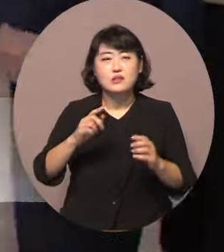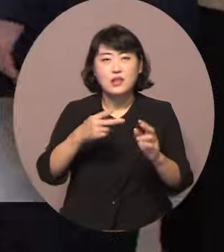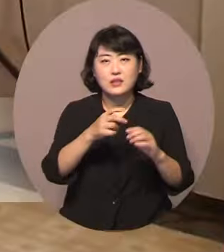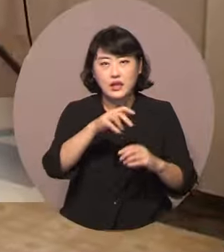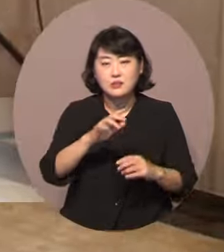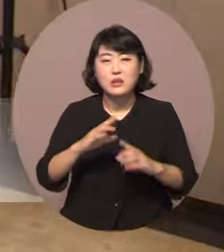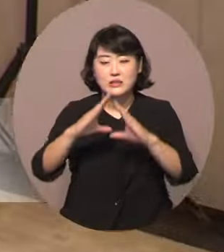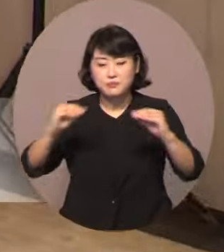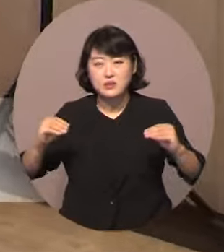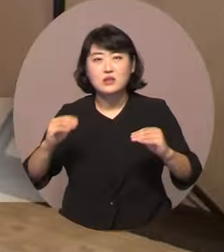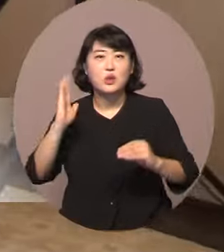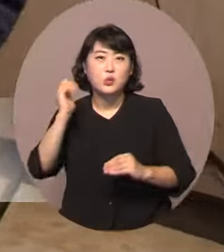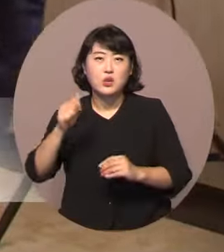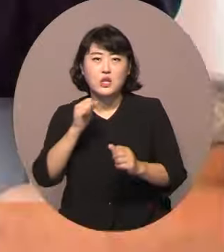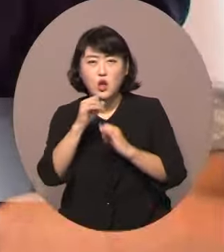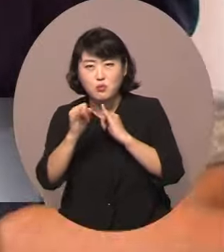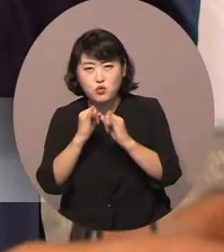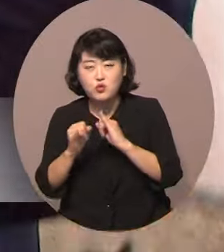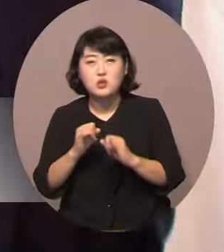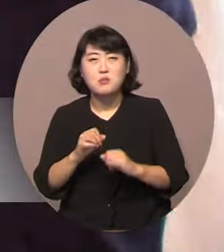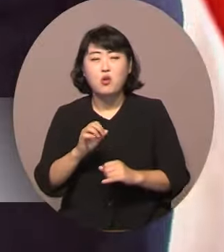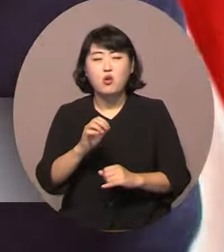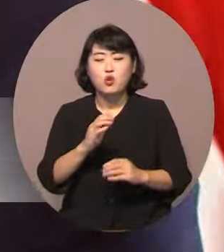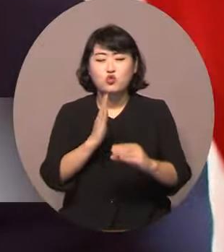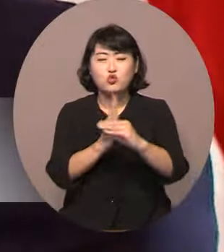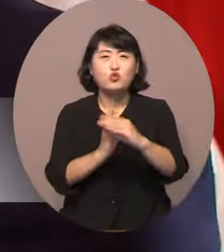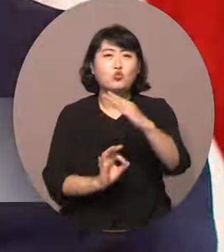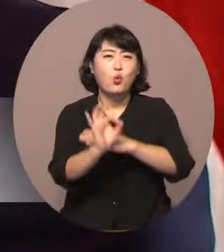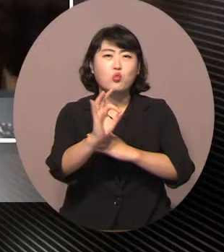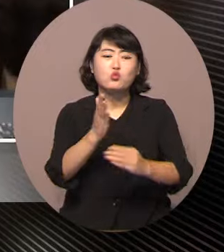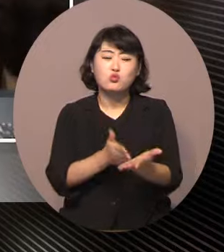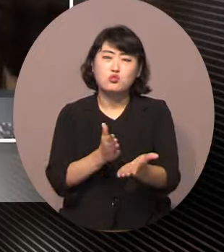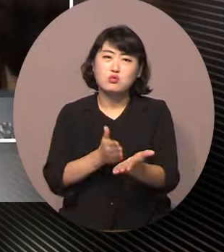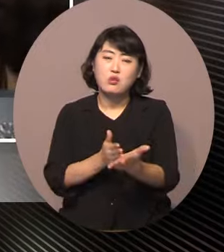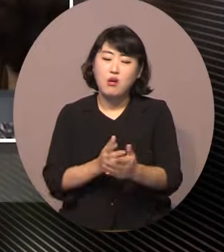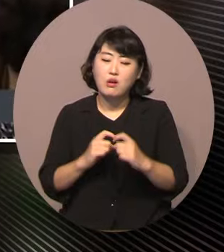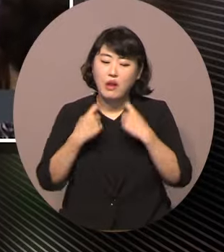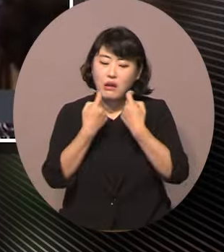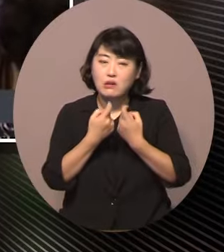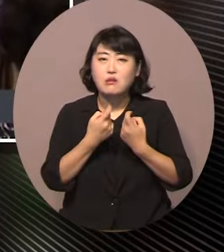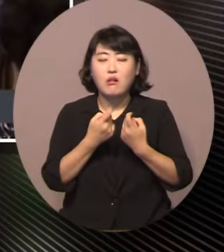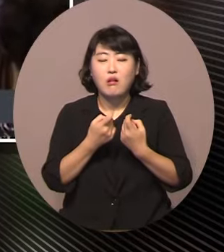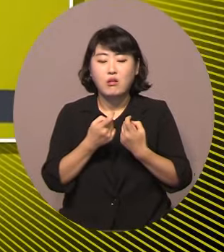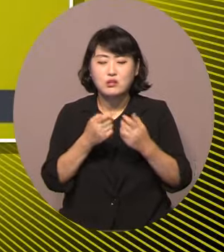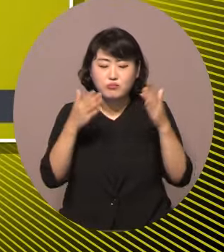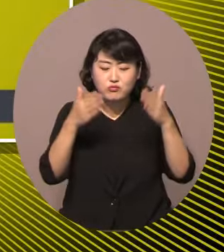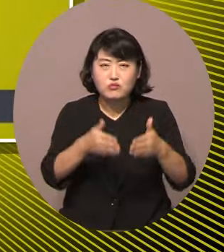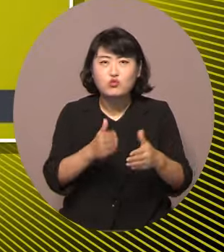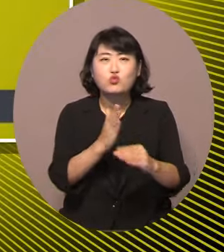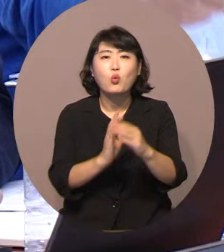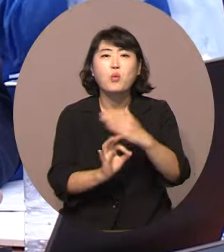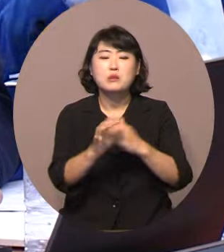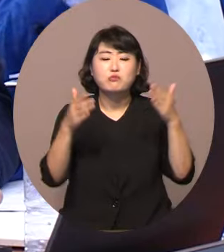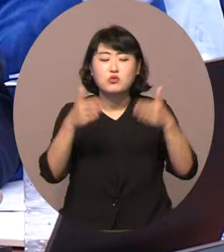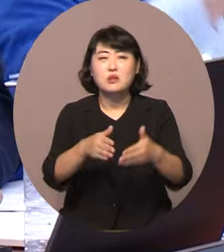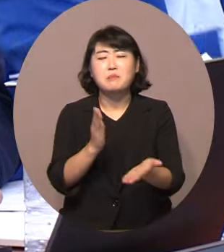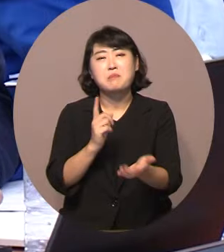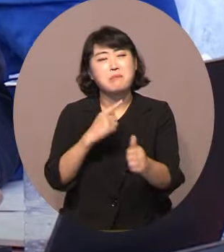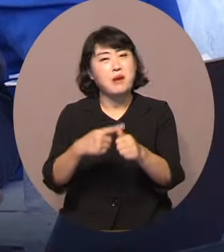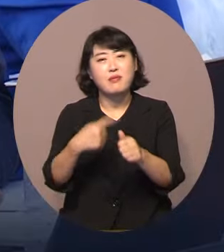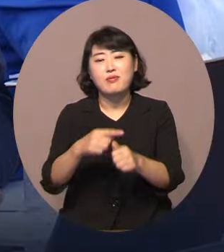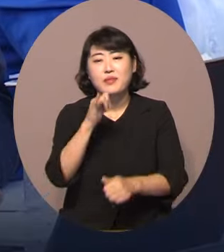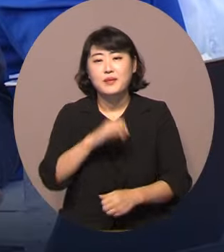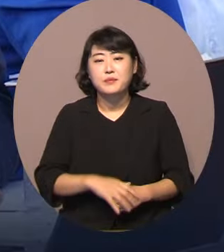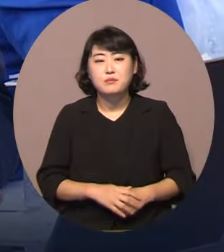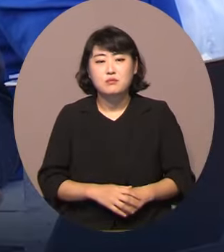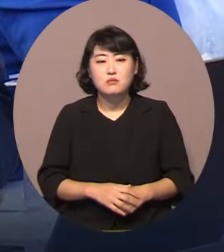인터뷰 아람 영화제 등 과도한 중독 뉴스로 방송을 사유한 것에 대한 비판도 나왔습니다 제작진